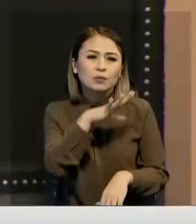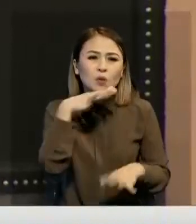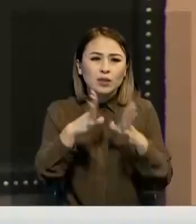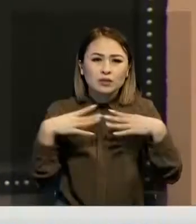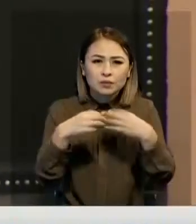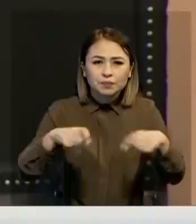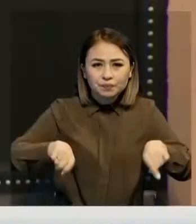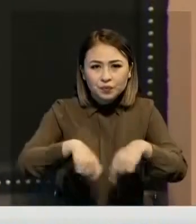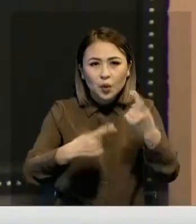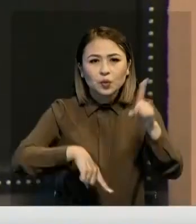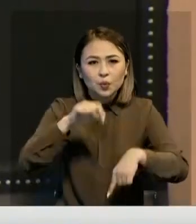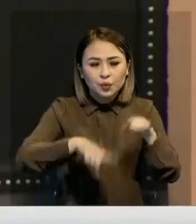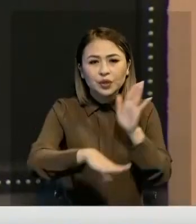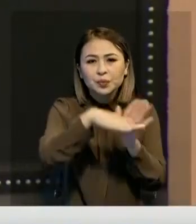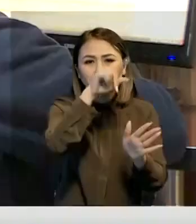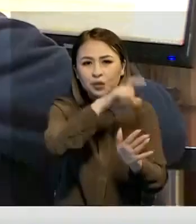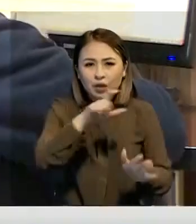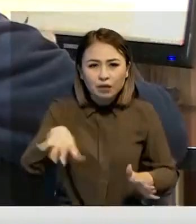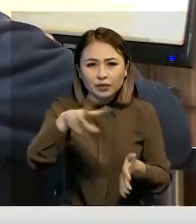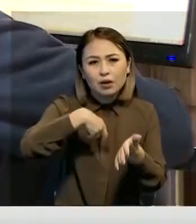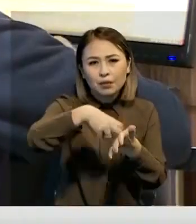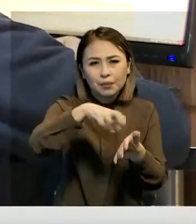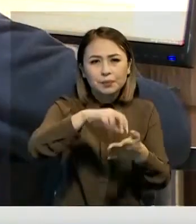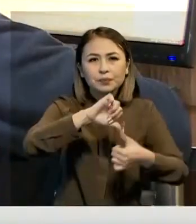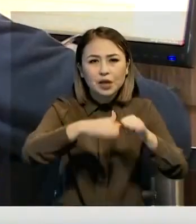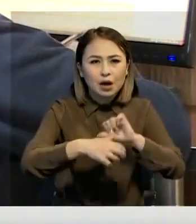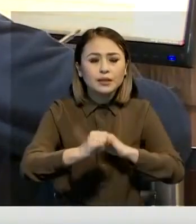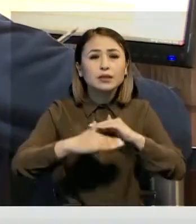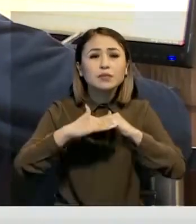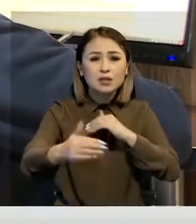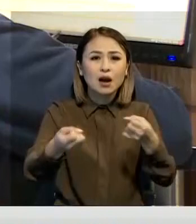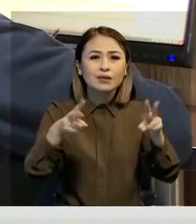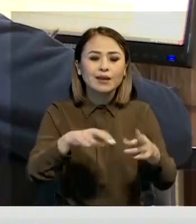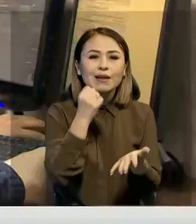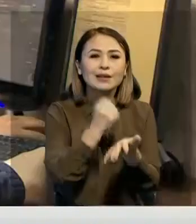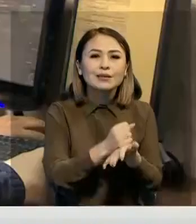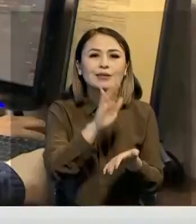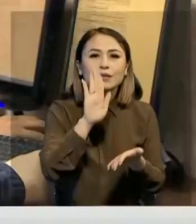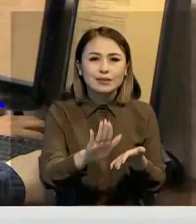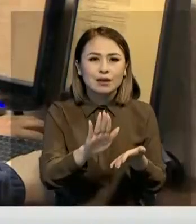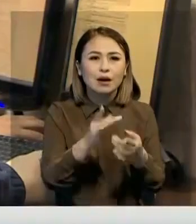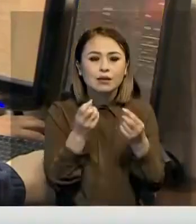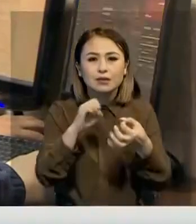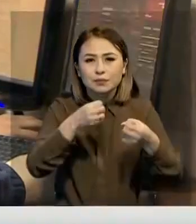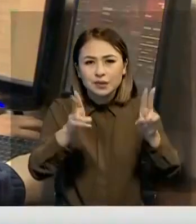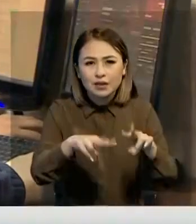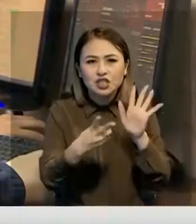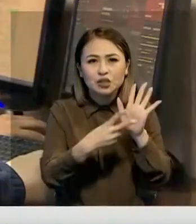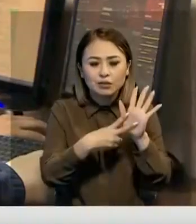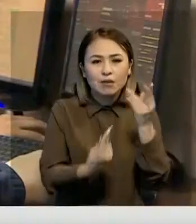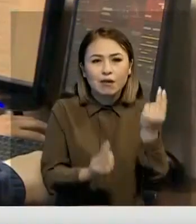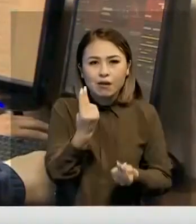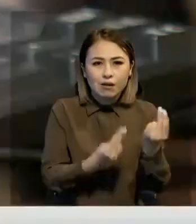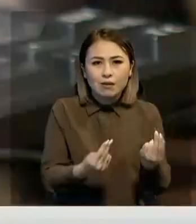ойрандалды. Олардың туыстарынан депутаттарға толассыз хаттар да келіп түседі екен. Ал елімізде арнайы лицензия арқылы 7 казино,